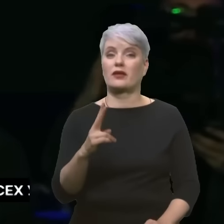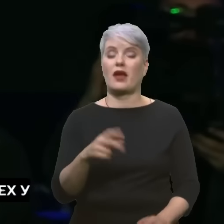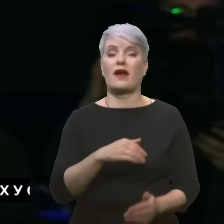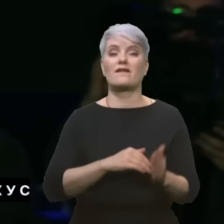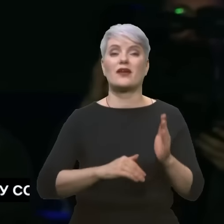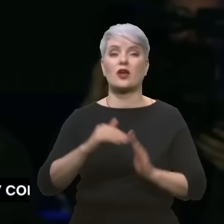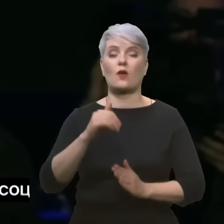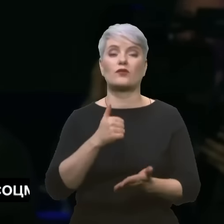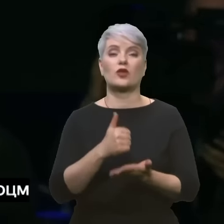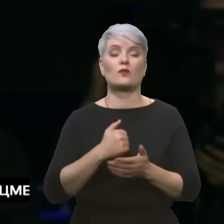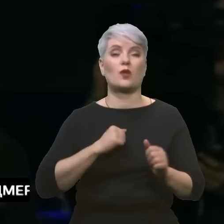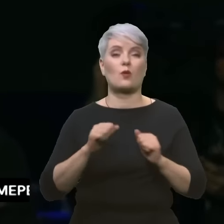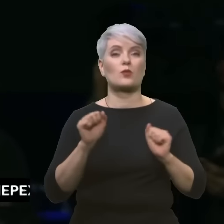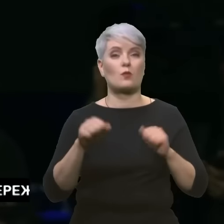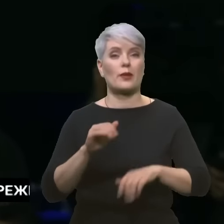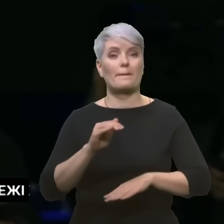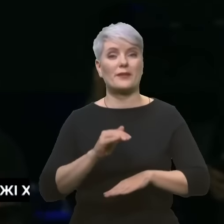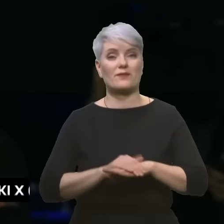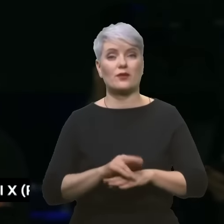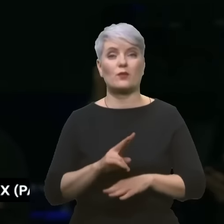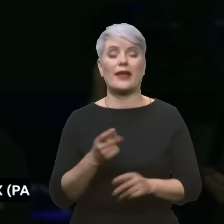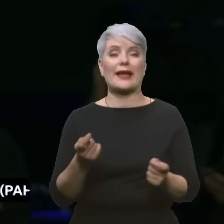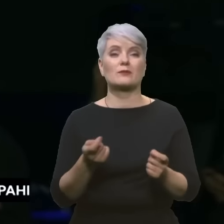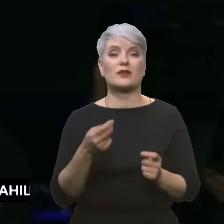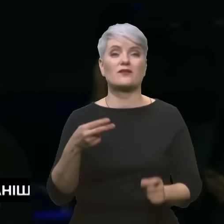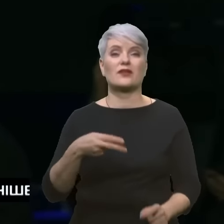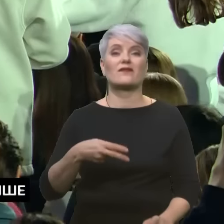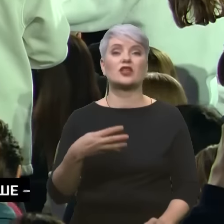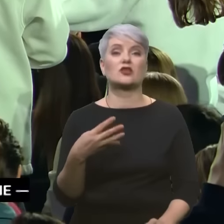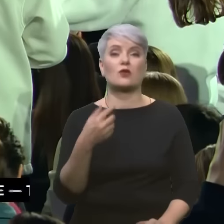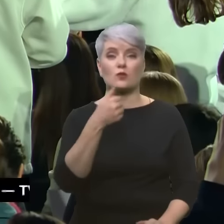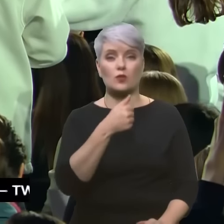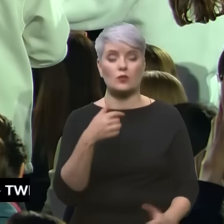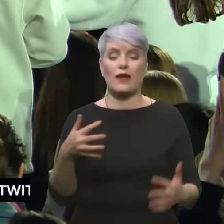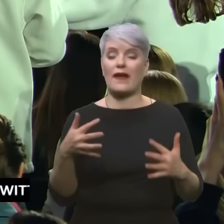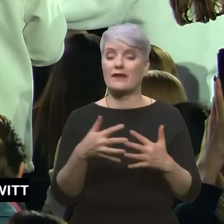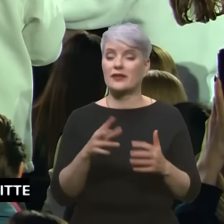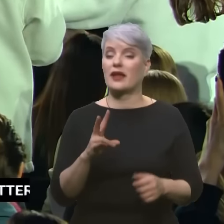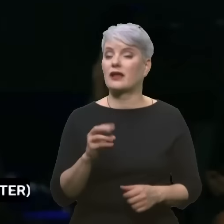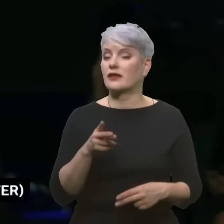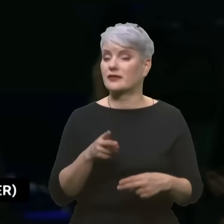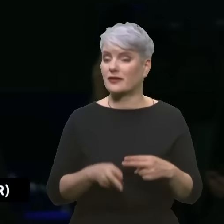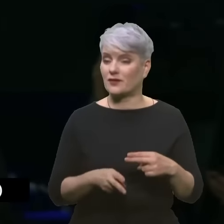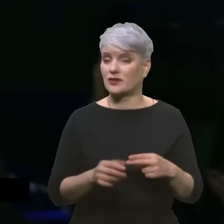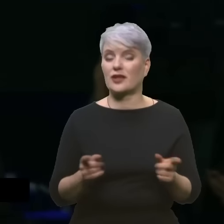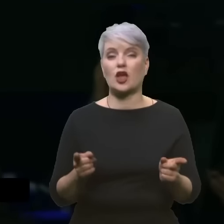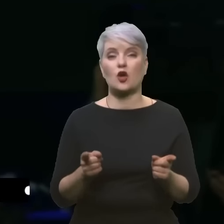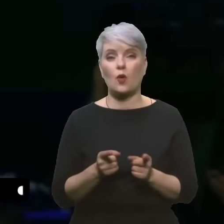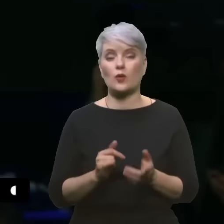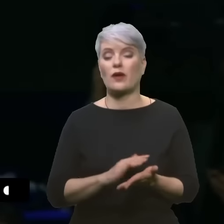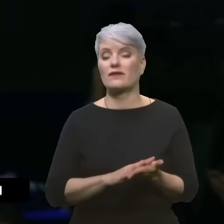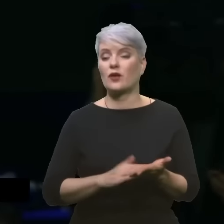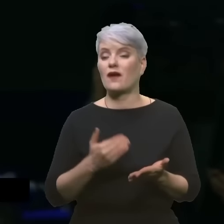чи можете підтвердити, що як мінімум у 2024 році війна не завершиться? І коротко в розвиток